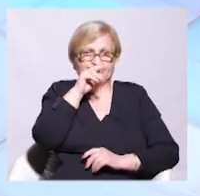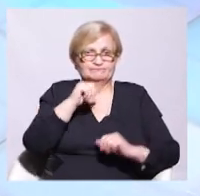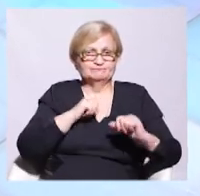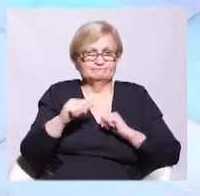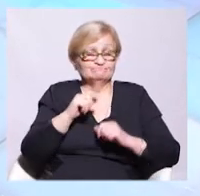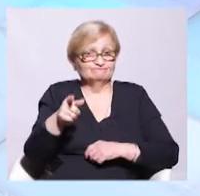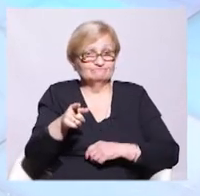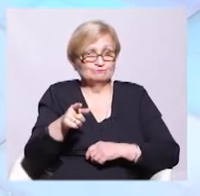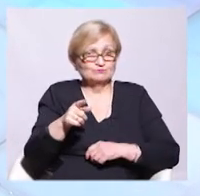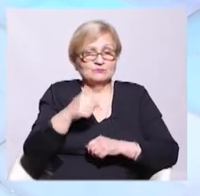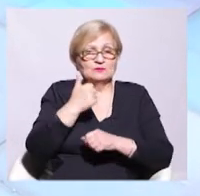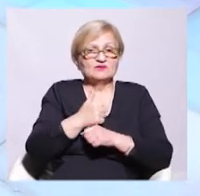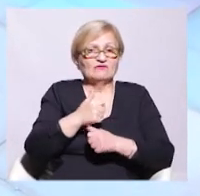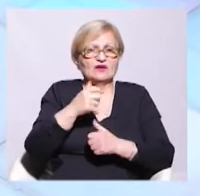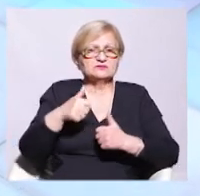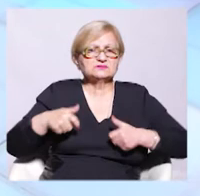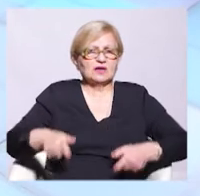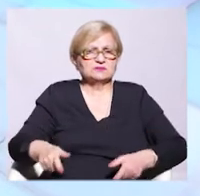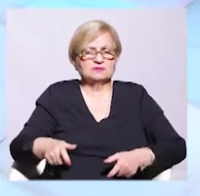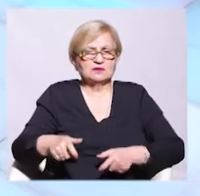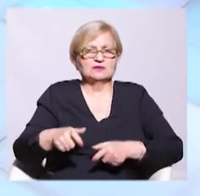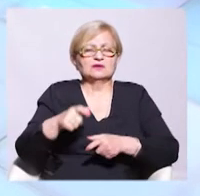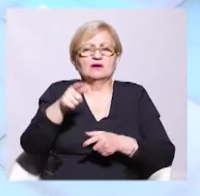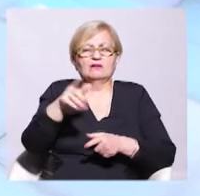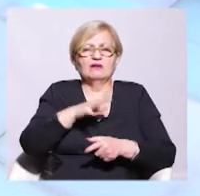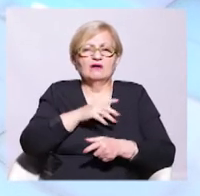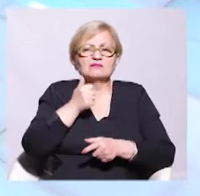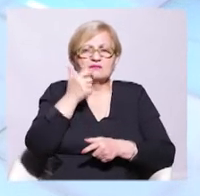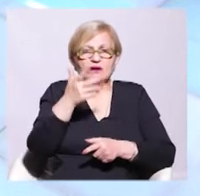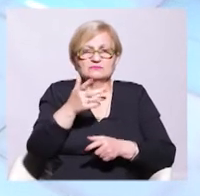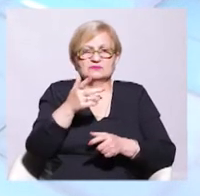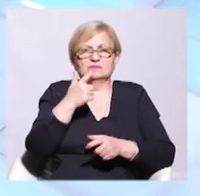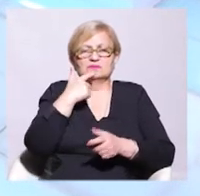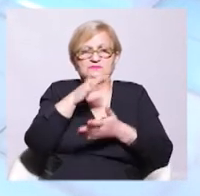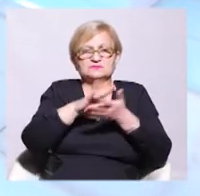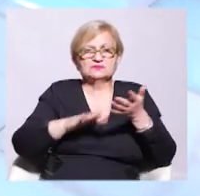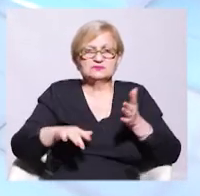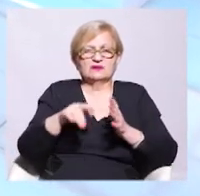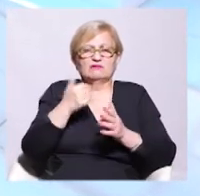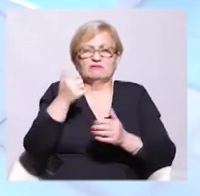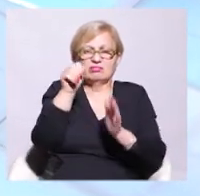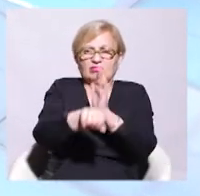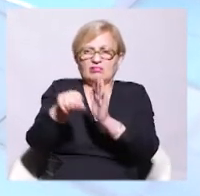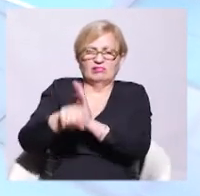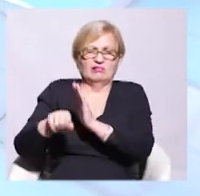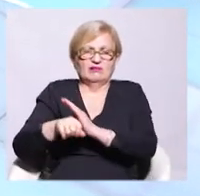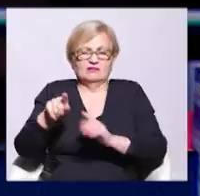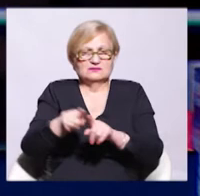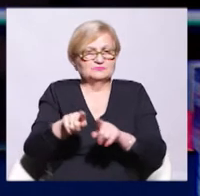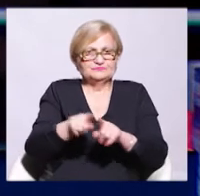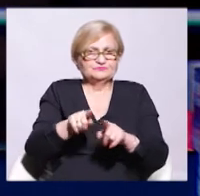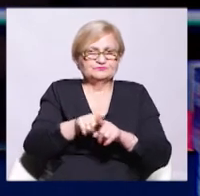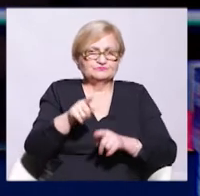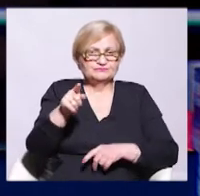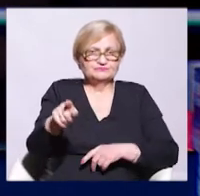Მთავარ სარდლისა და ჯარისკაცის მიერ დაღრილი სისხლი ბავშვებო ალბათ არ იზომება და არც ითვლება ისევე